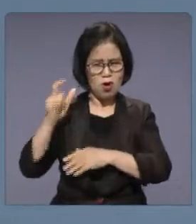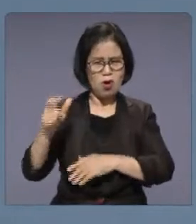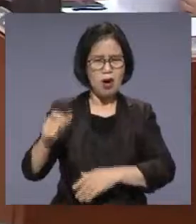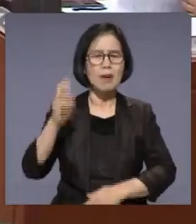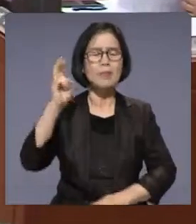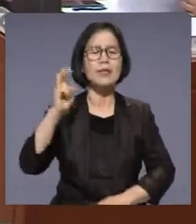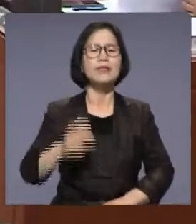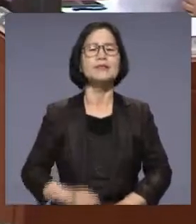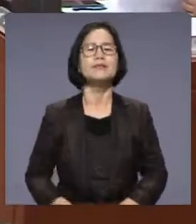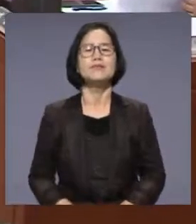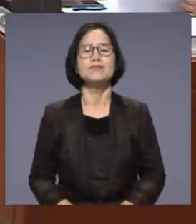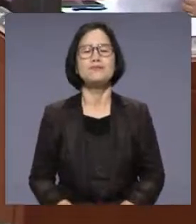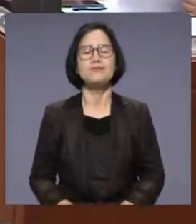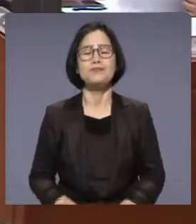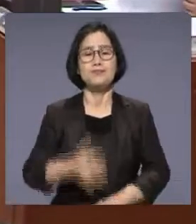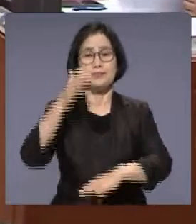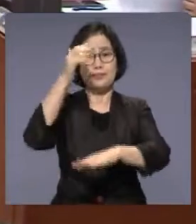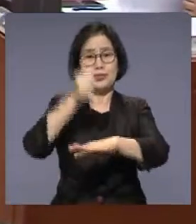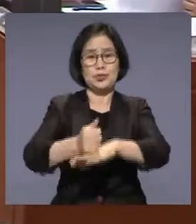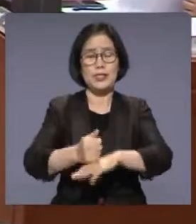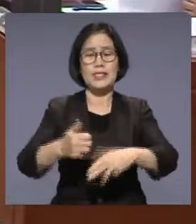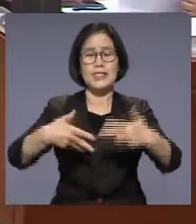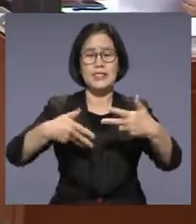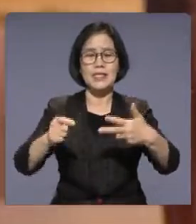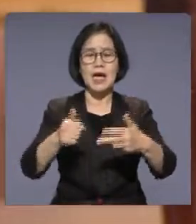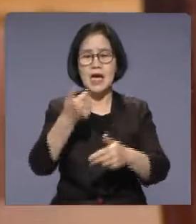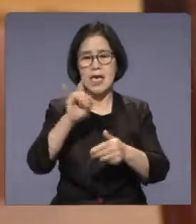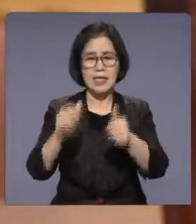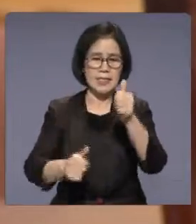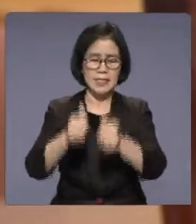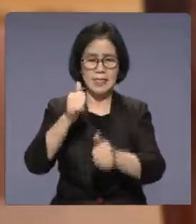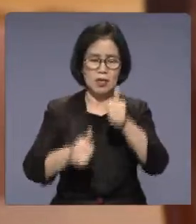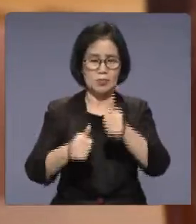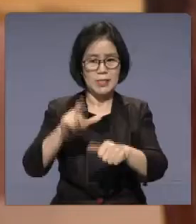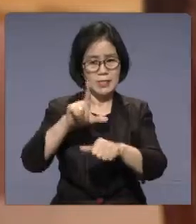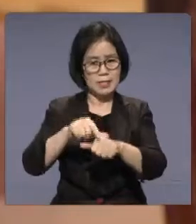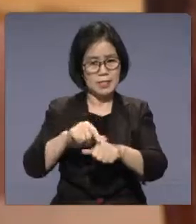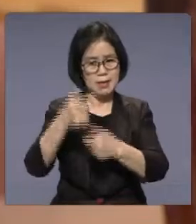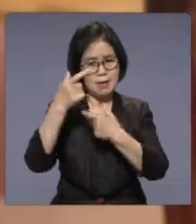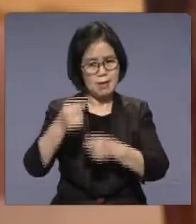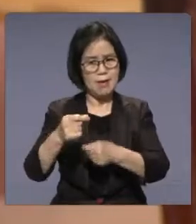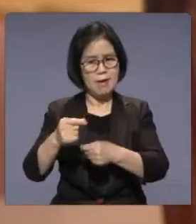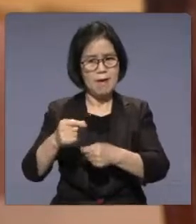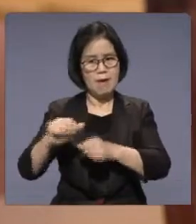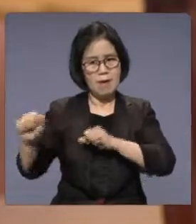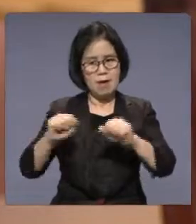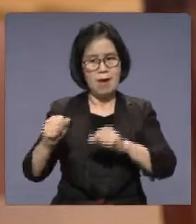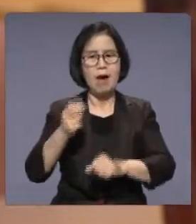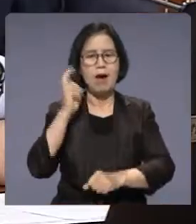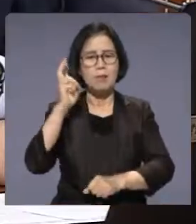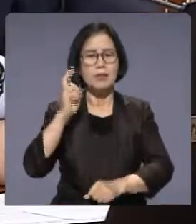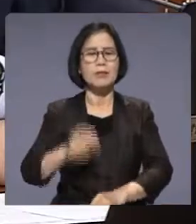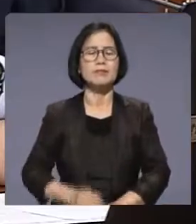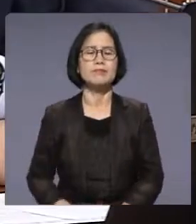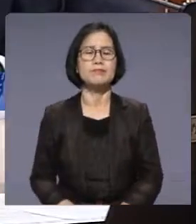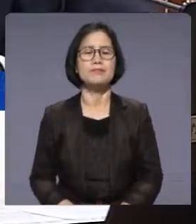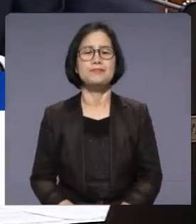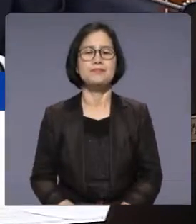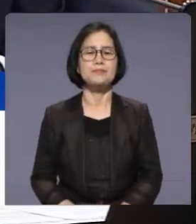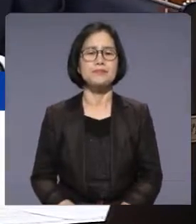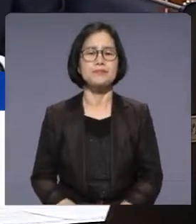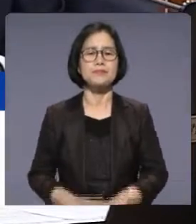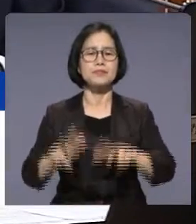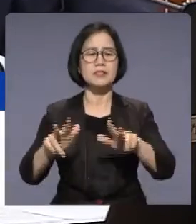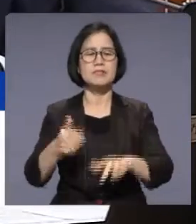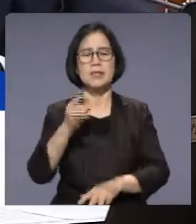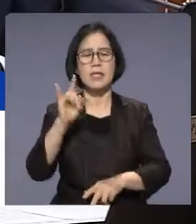예상됩니다. 궁극적으로는 제7차 핵실험도 이 시기에 감행할 가능성이 제기됩니다. 지금